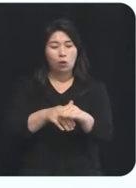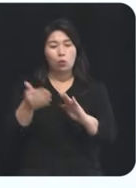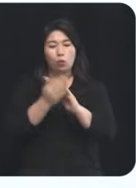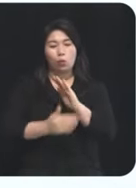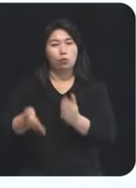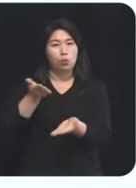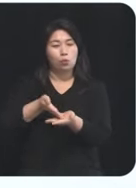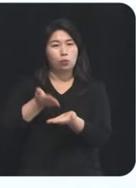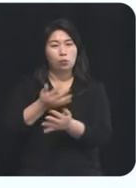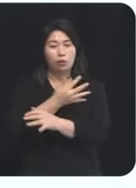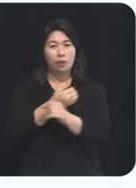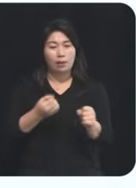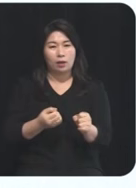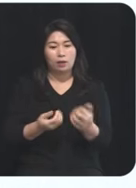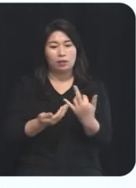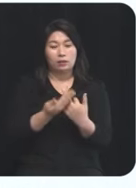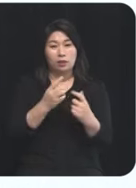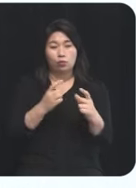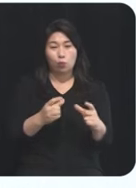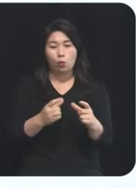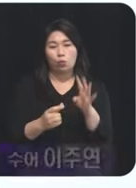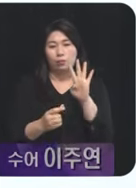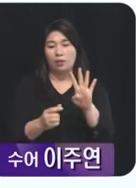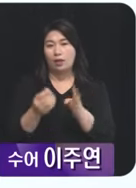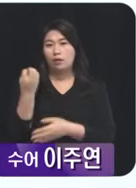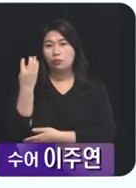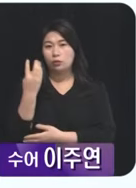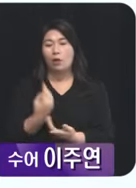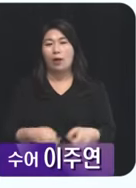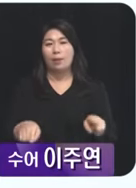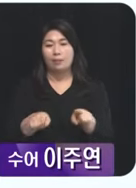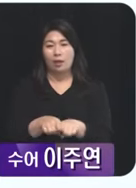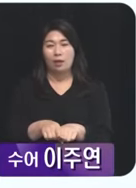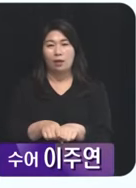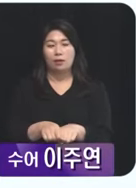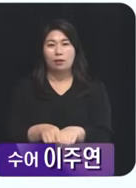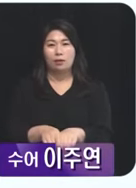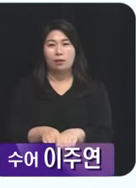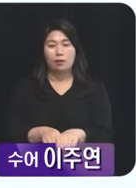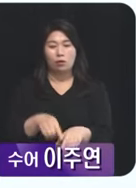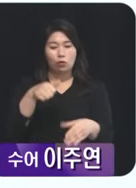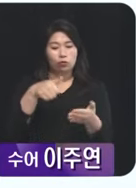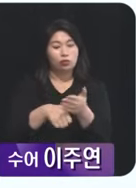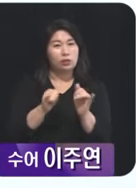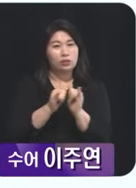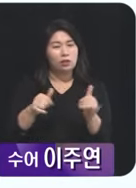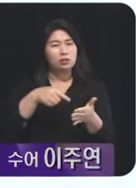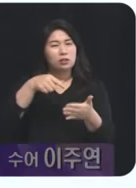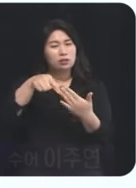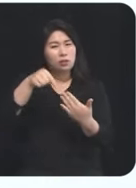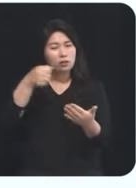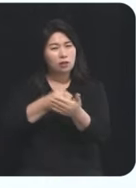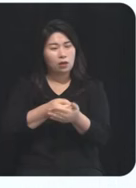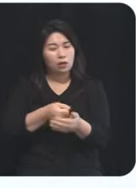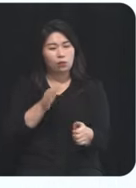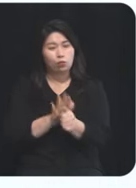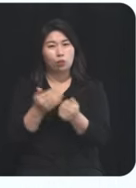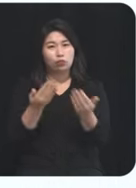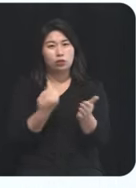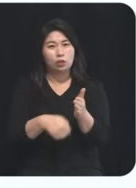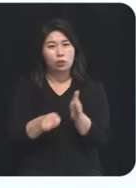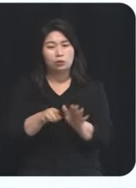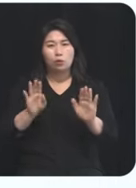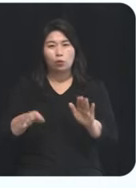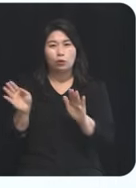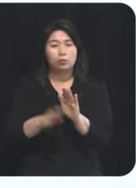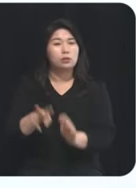협약을 맺고 있는 KCTV 제주방송과 뉴제주일보, 한라일보, 헤드라인 제주가 유권자들의 선택에 도움을 드리기 위해서